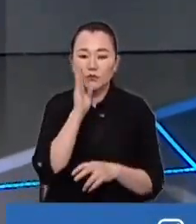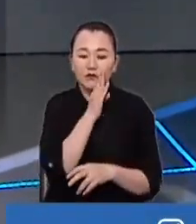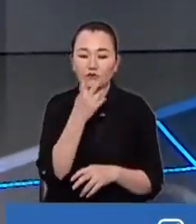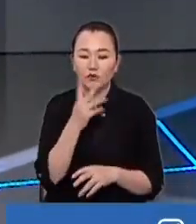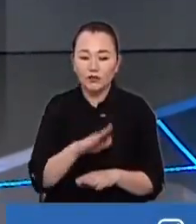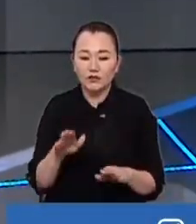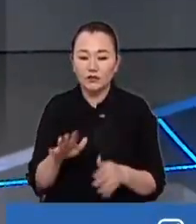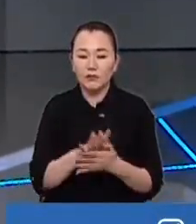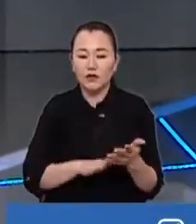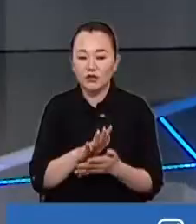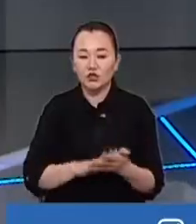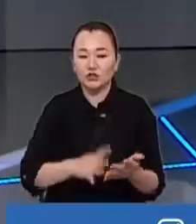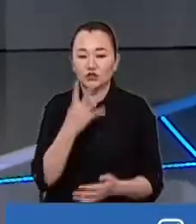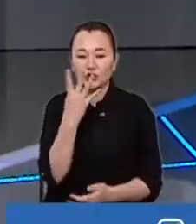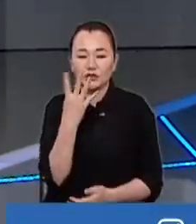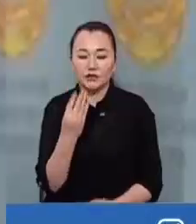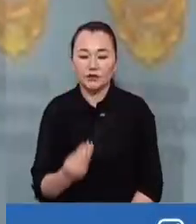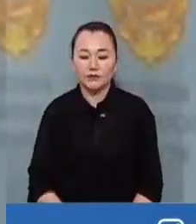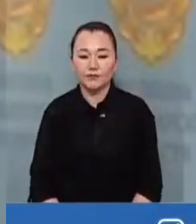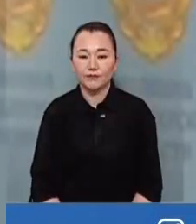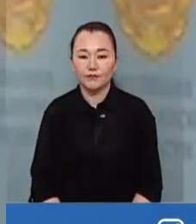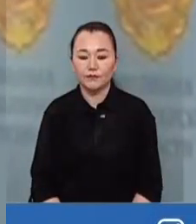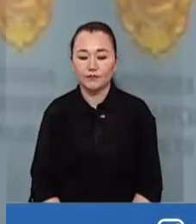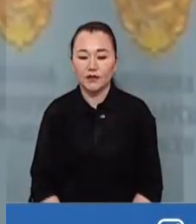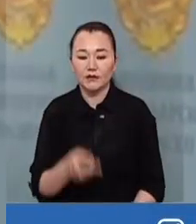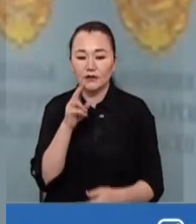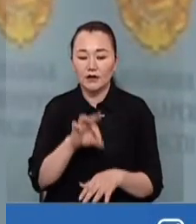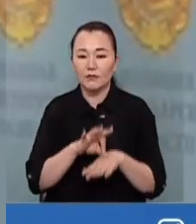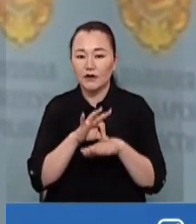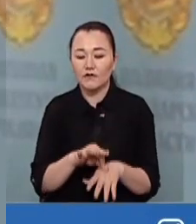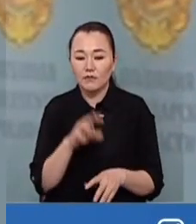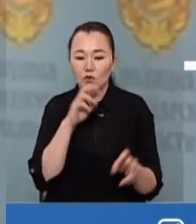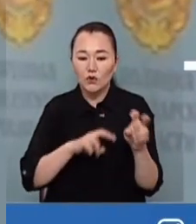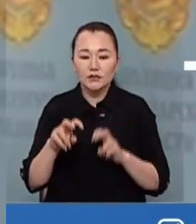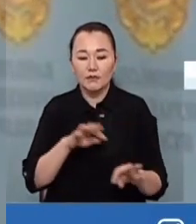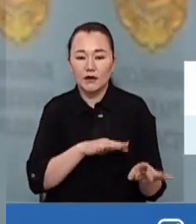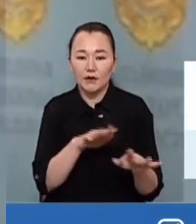двоих детей продолжались 4 дня для проведения